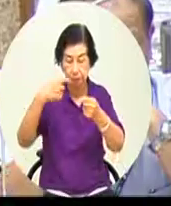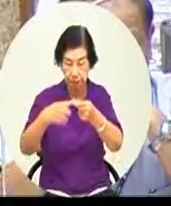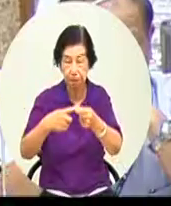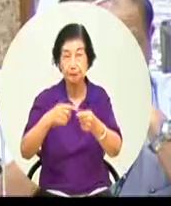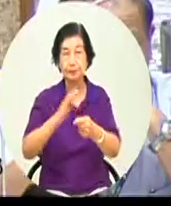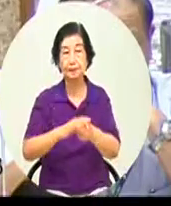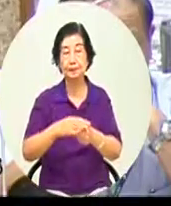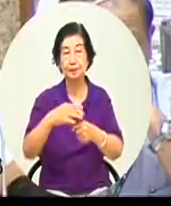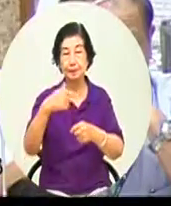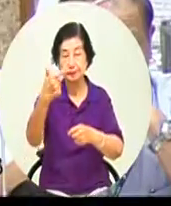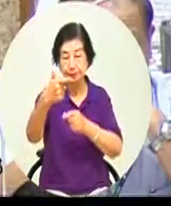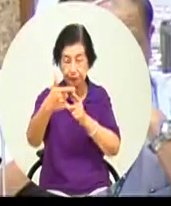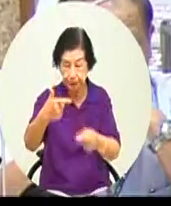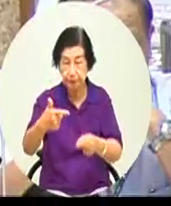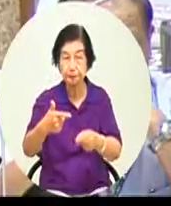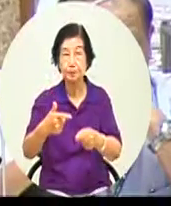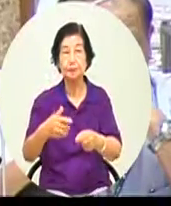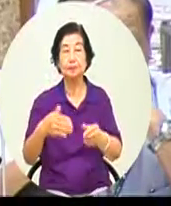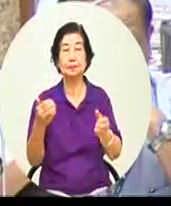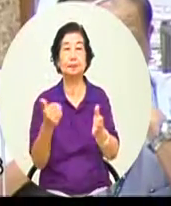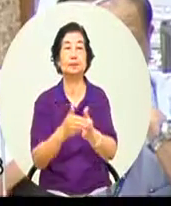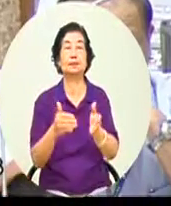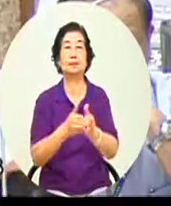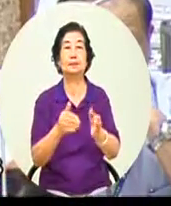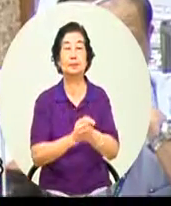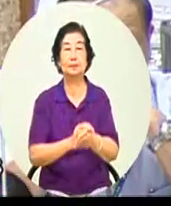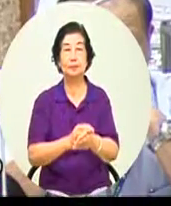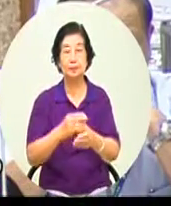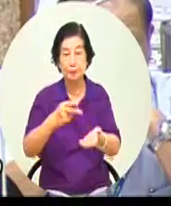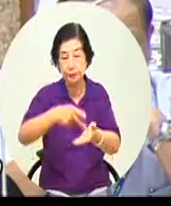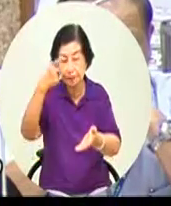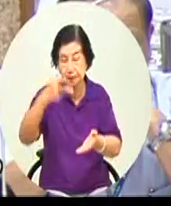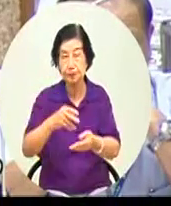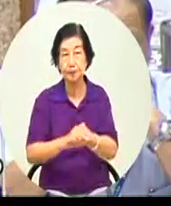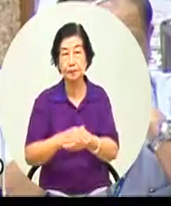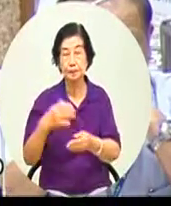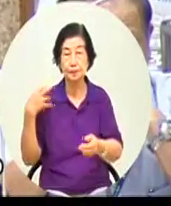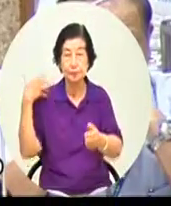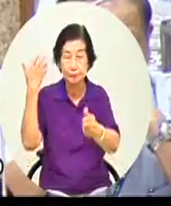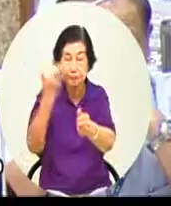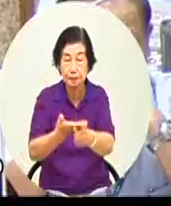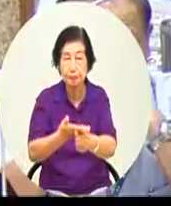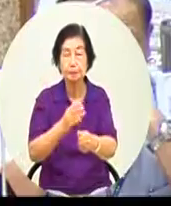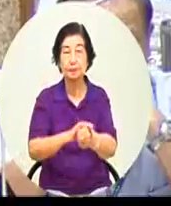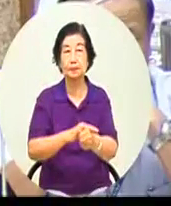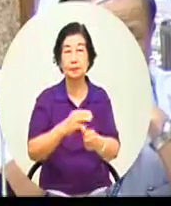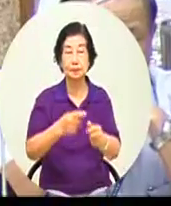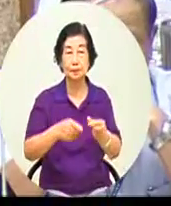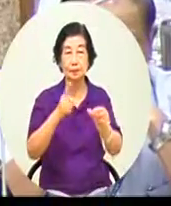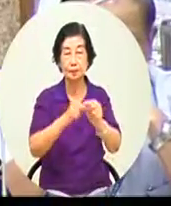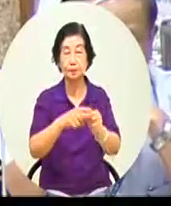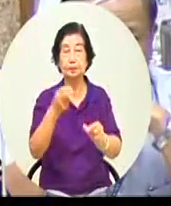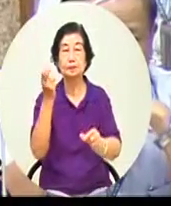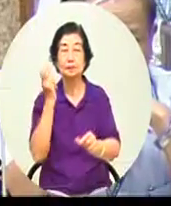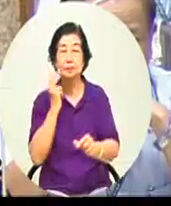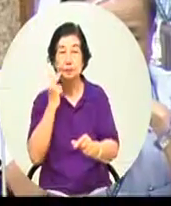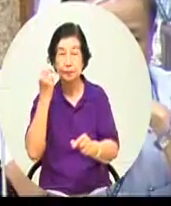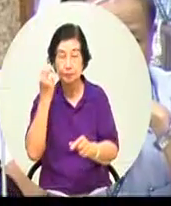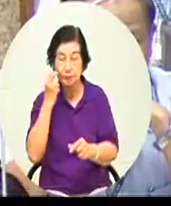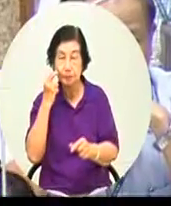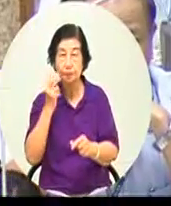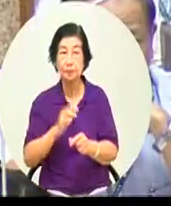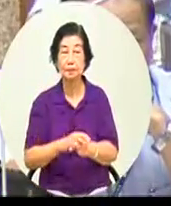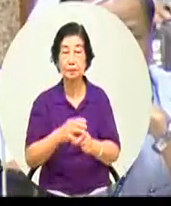工。那另外就是第二阶段，不过我们委托发包出去的部分是中钢。那中钢的部分这一段的话， 从这